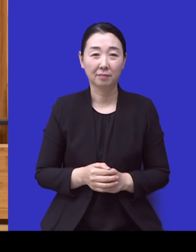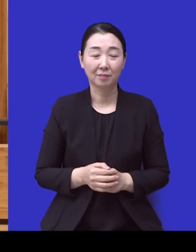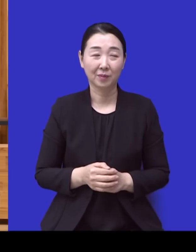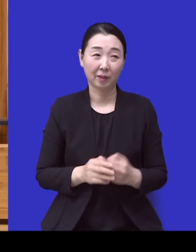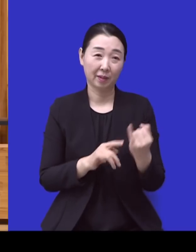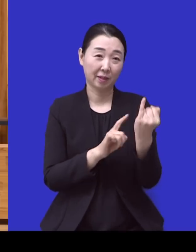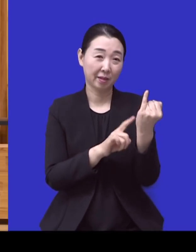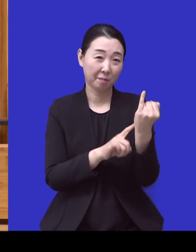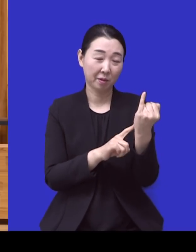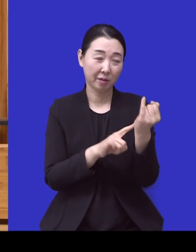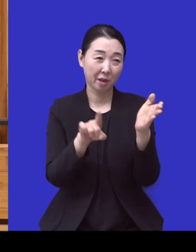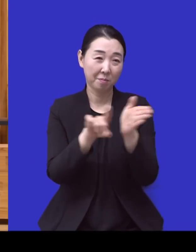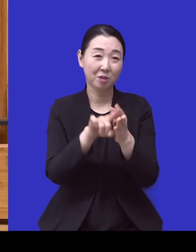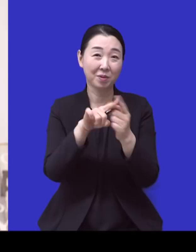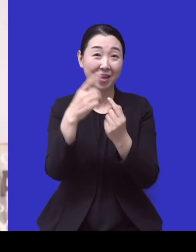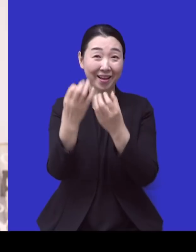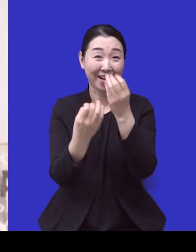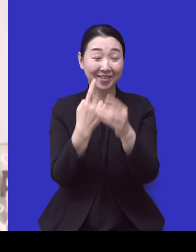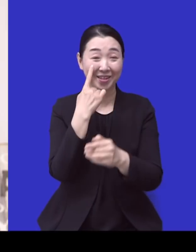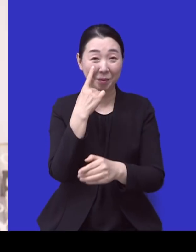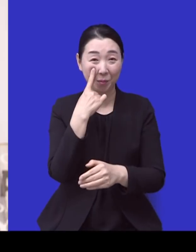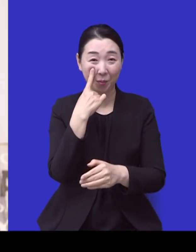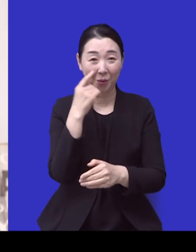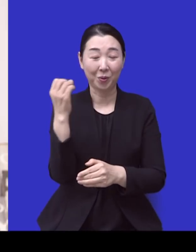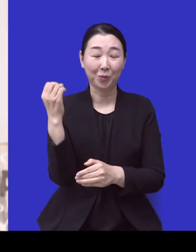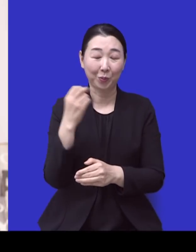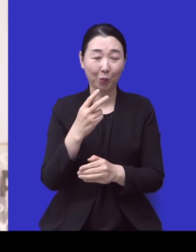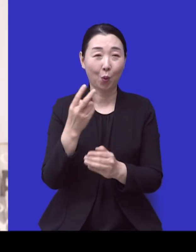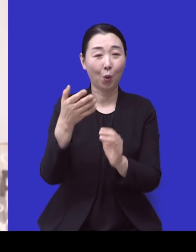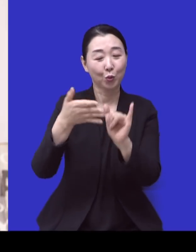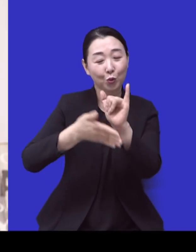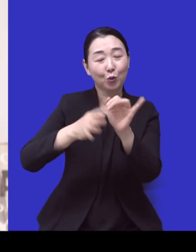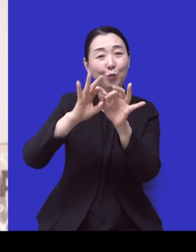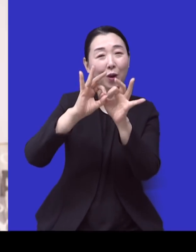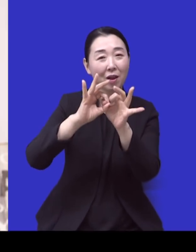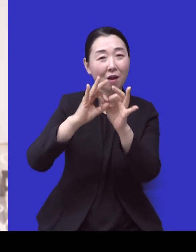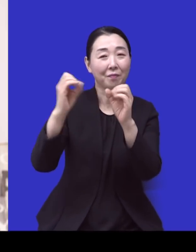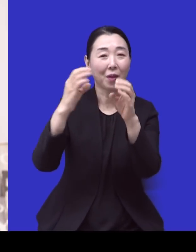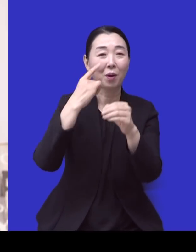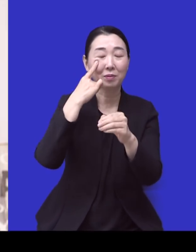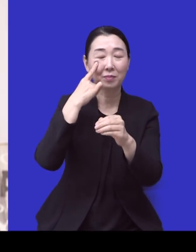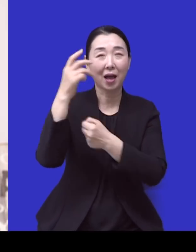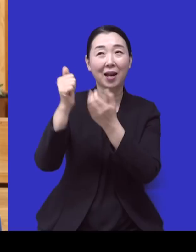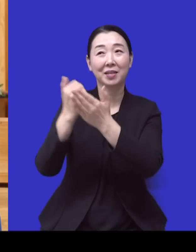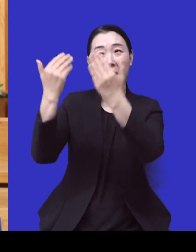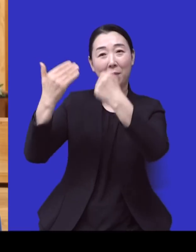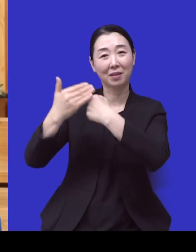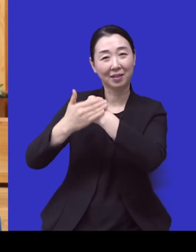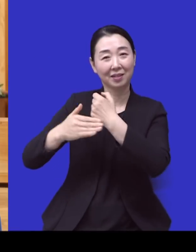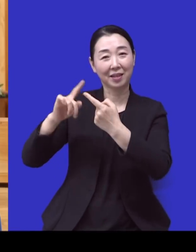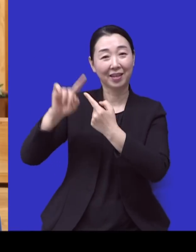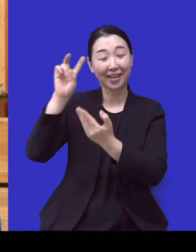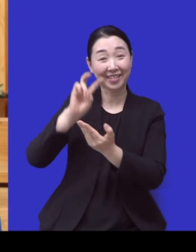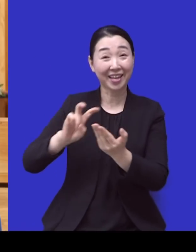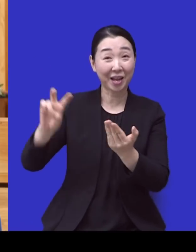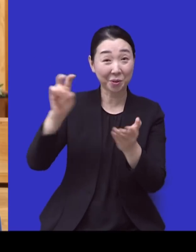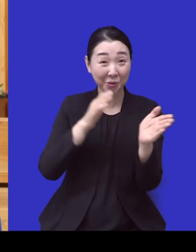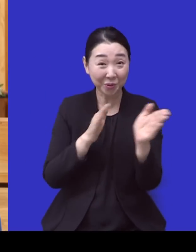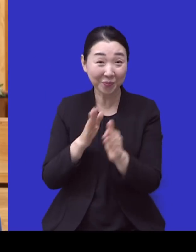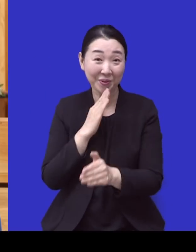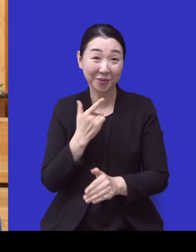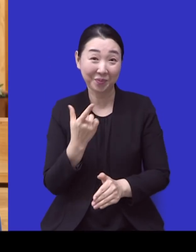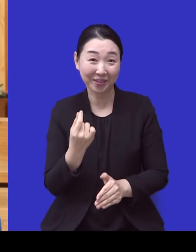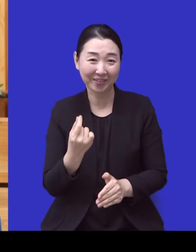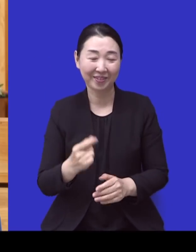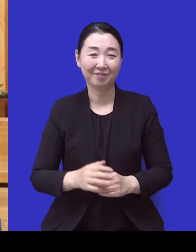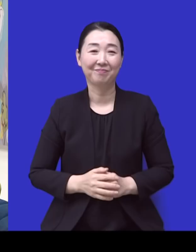K 자매님의 신앙에 대한 간증도 나눠보고 채널에 대한 이야기도 나눠볼 텐데, 먼저 하나님에게 받은 은혜에 찬양을 한 곡 준비하셨다고 하는데